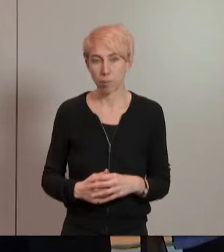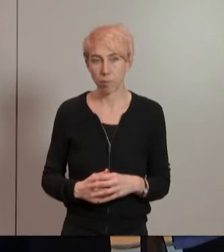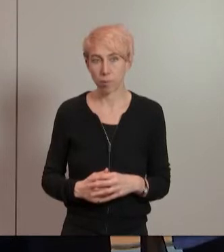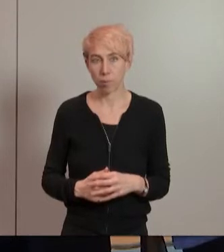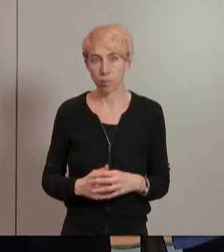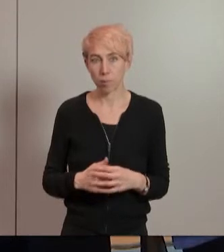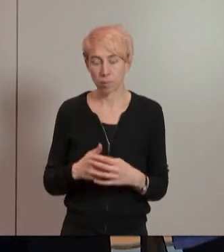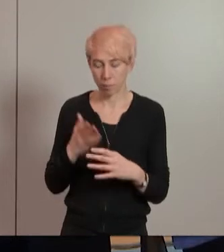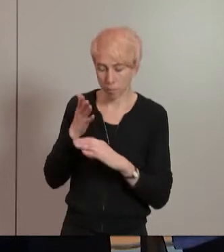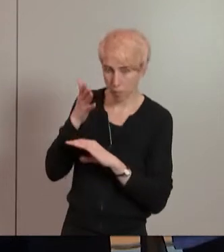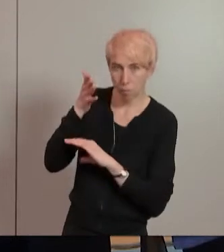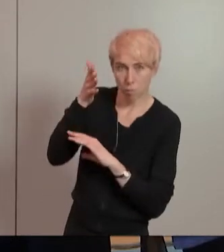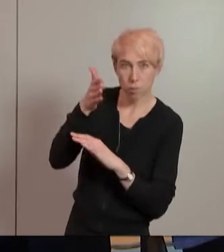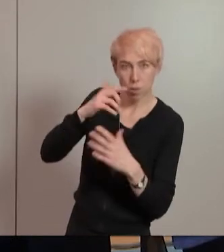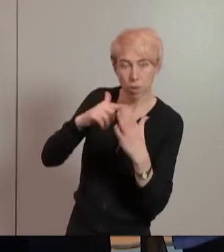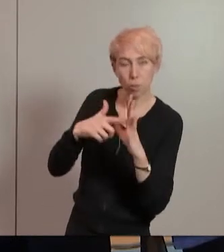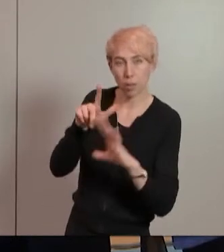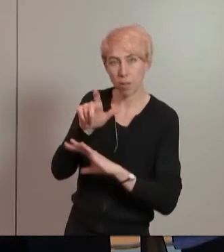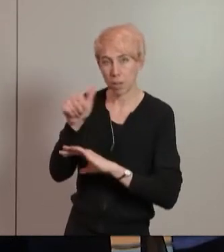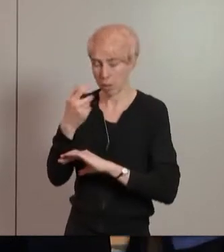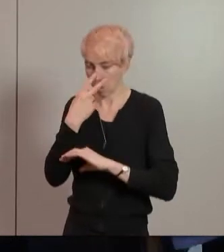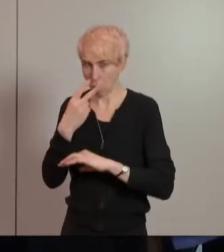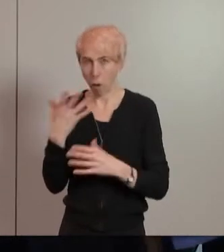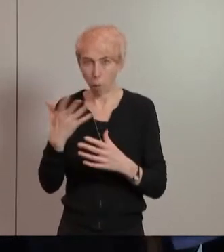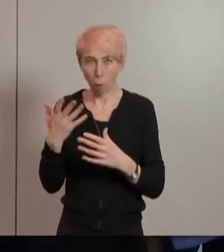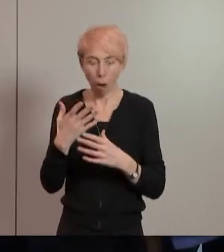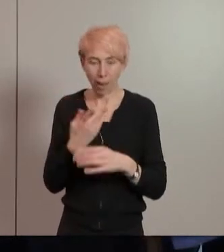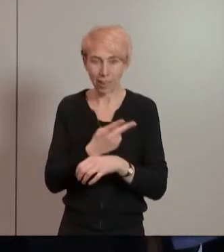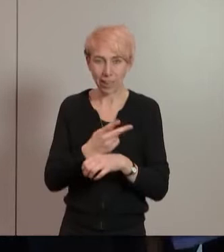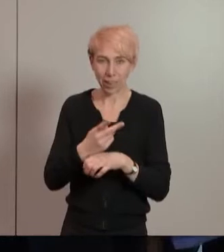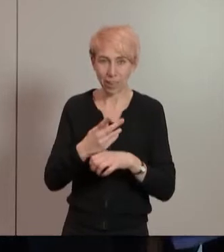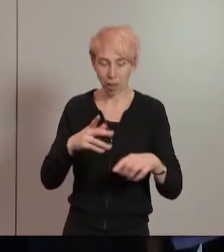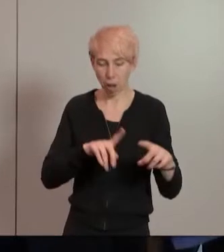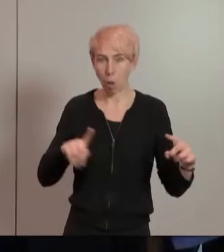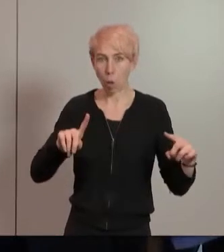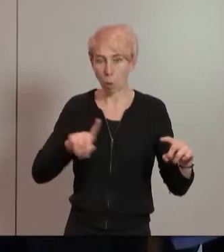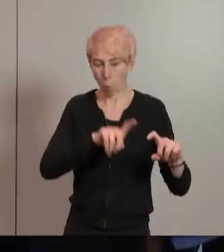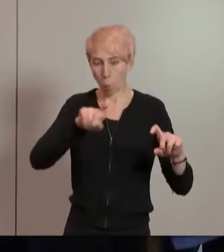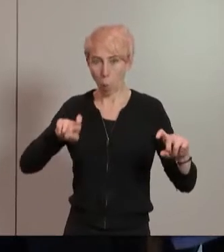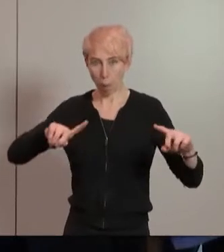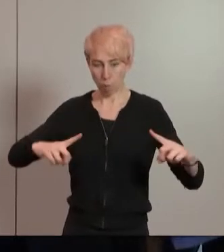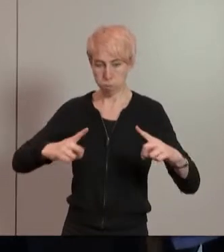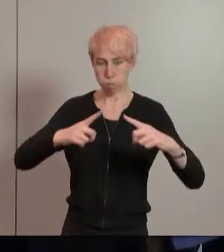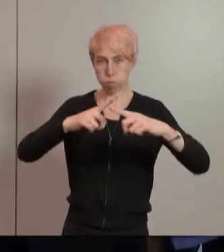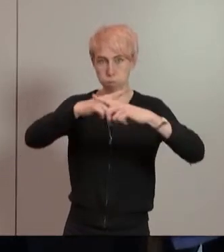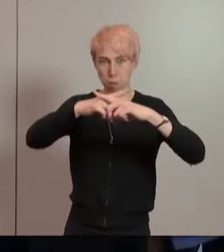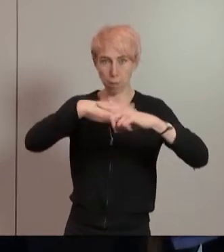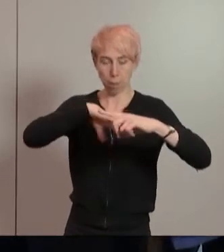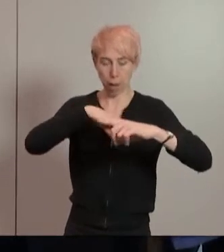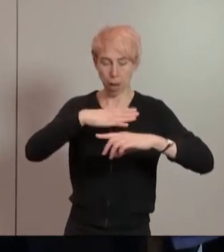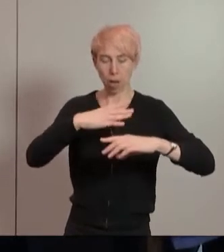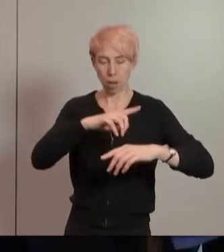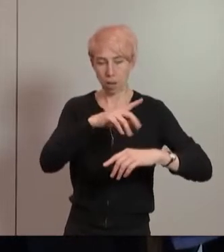les projections pour 2021 donnent à voir le risque d'un effet ciseau, les courbes ayant tendance à se rapprocher l'une de l'autre. Le